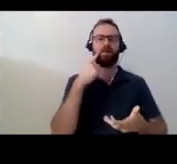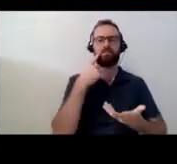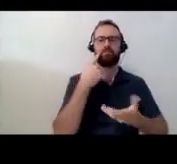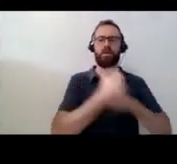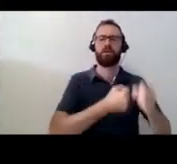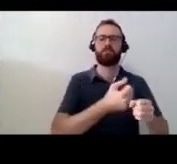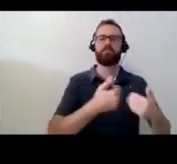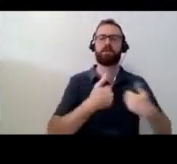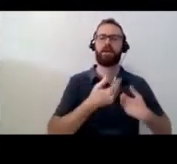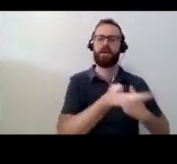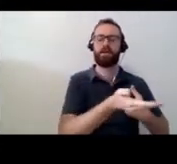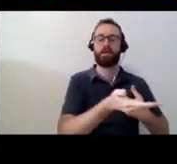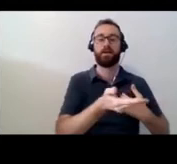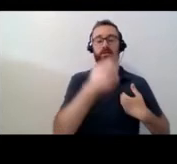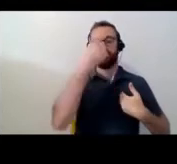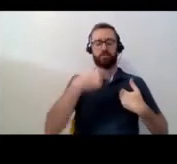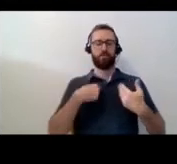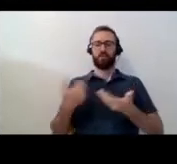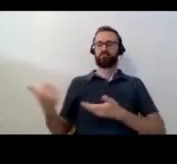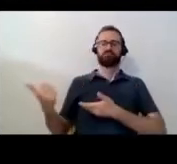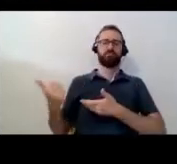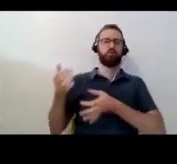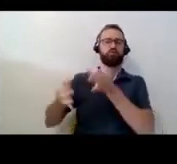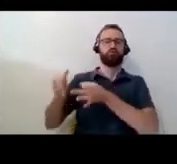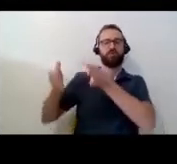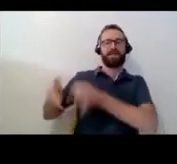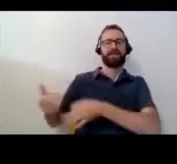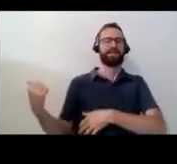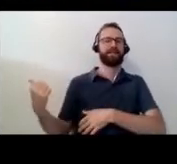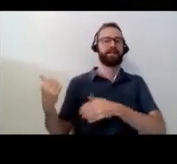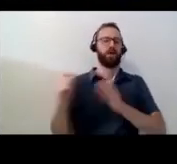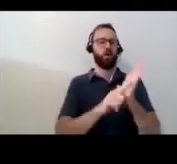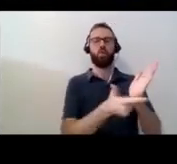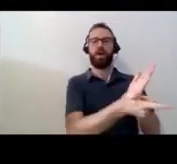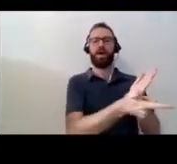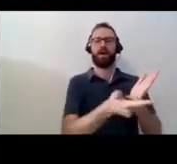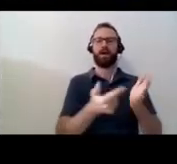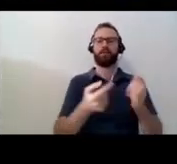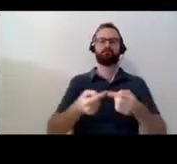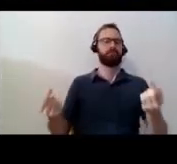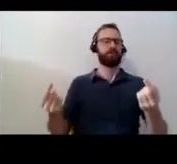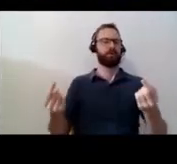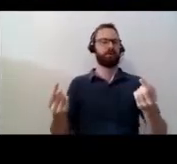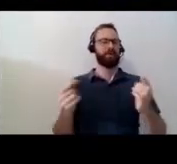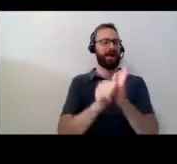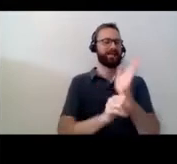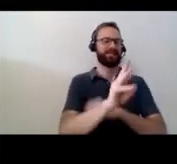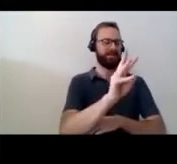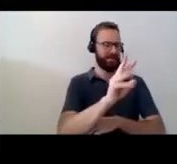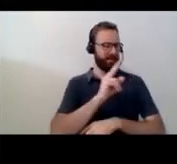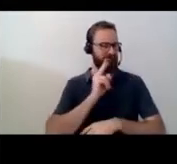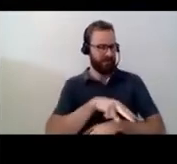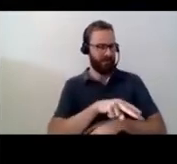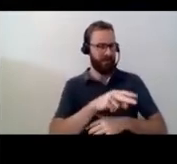convaincant parce qu'il n'est pas vraiment clair de l'esprit de la loi qu'il faudrait voir l'article 6 comme se